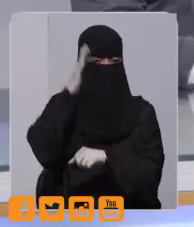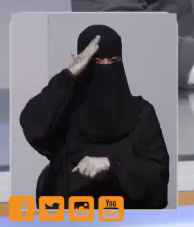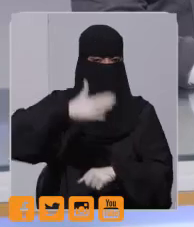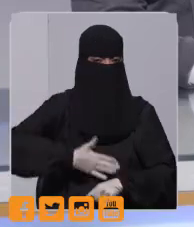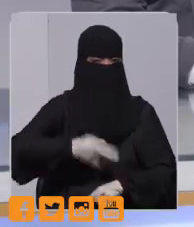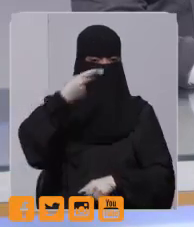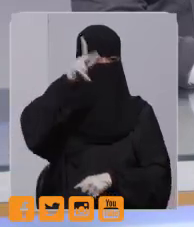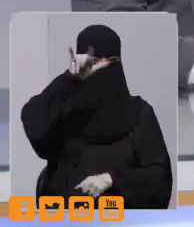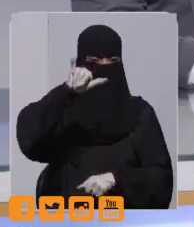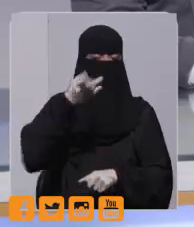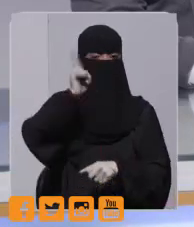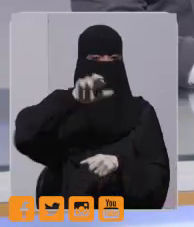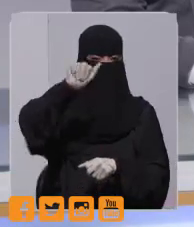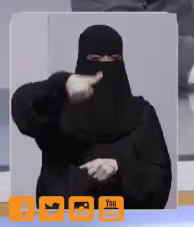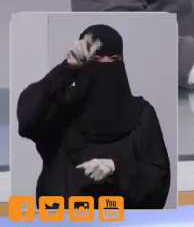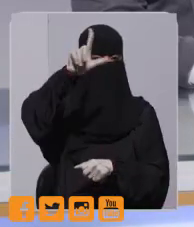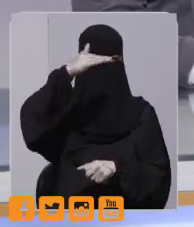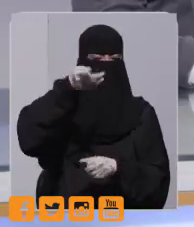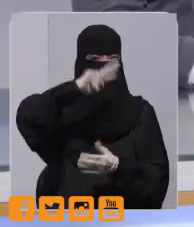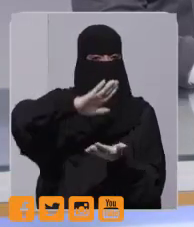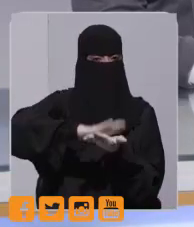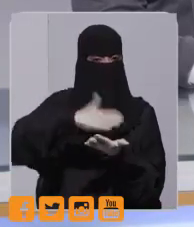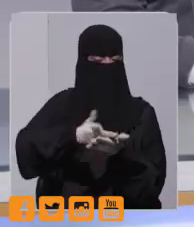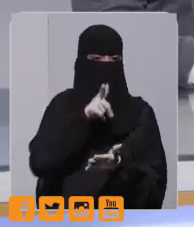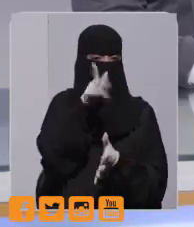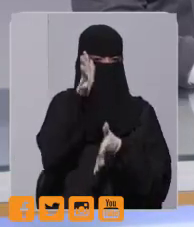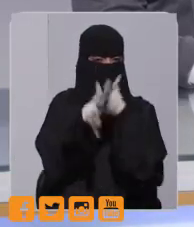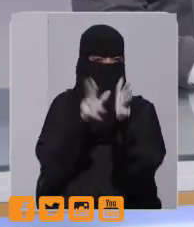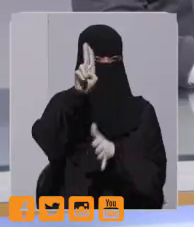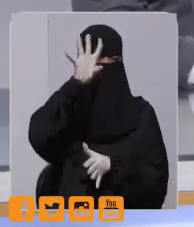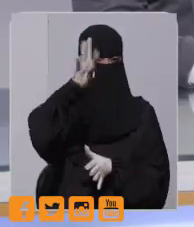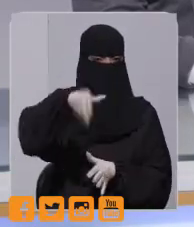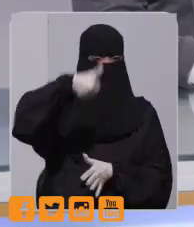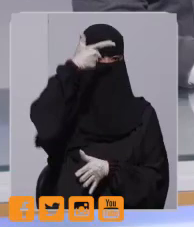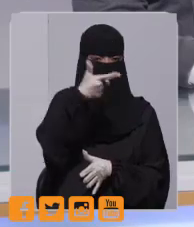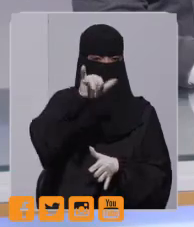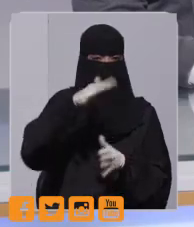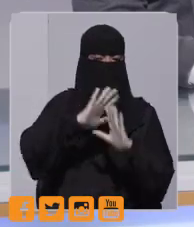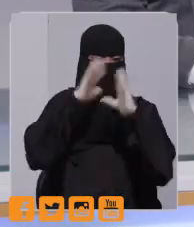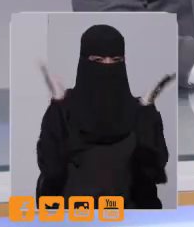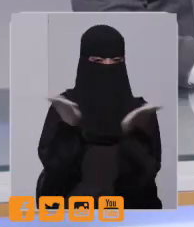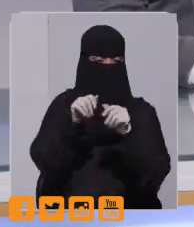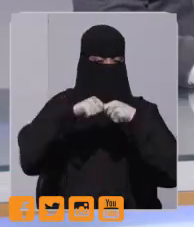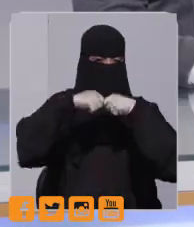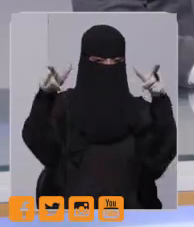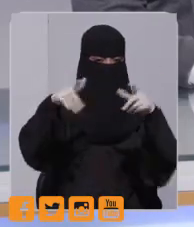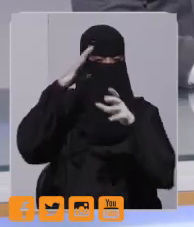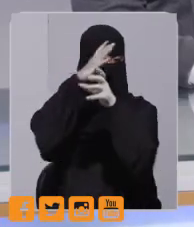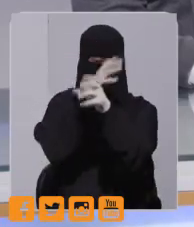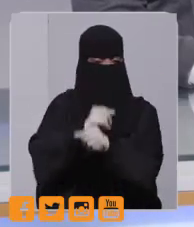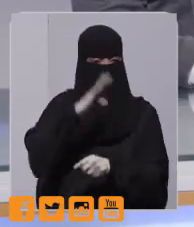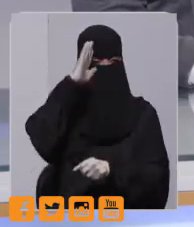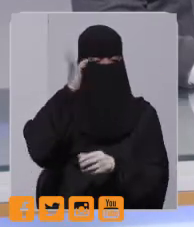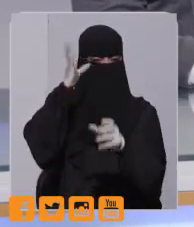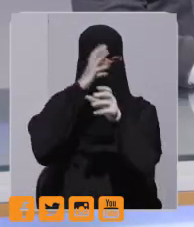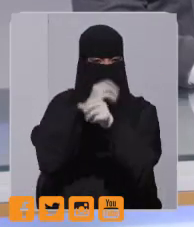تقبلوا تحياتي انا على مثال وزميل صالح بالاسود وتحيت مترجمه لغه الاشاره هاني بمثقال وطاقم نشرت الاخبار الى